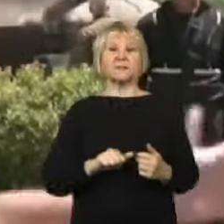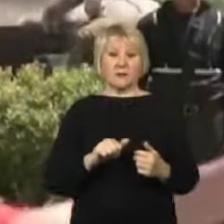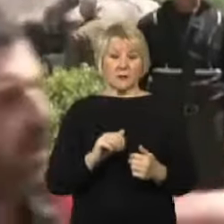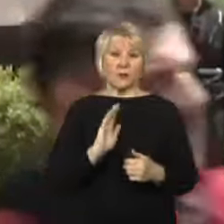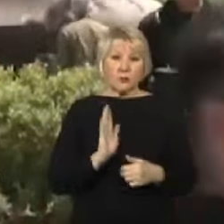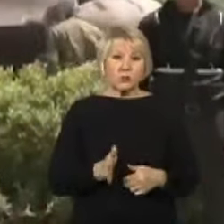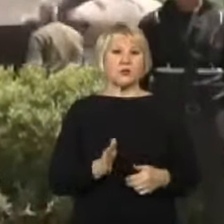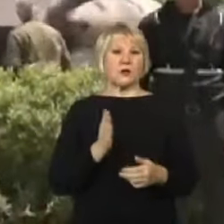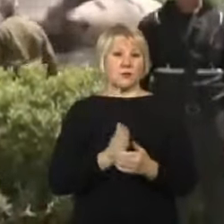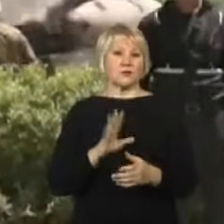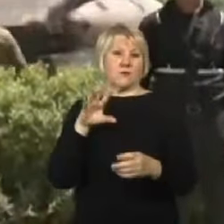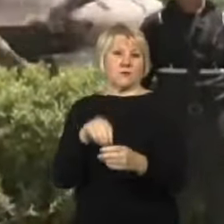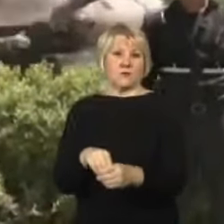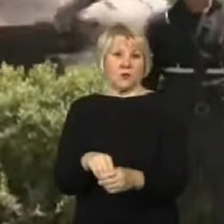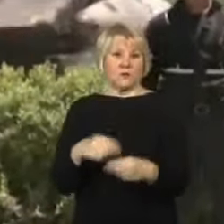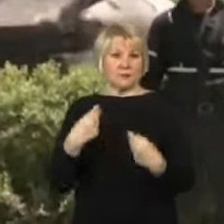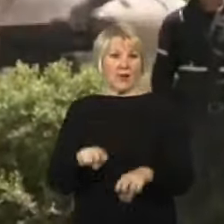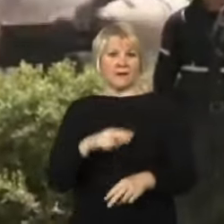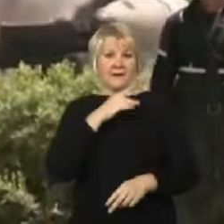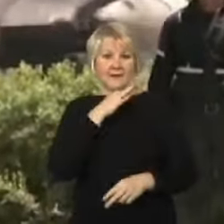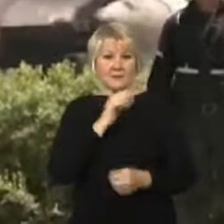první kroky na izraelské půdě.